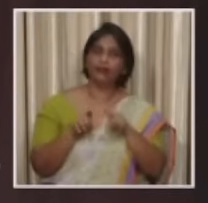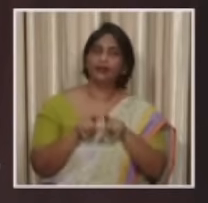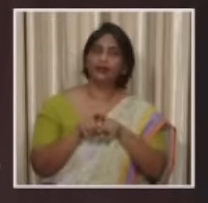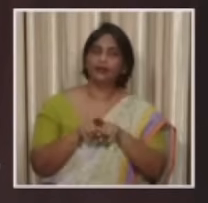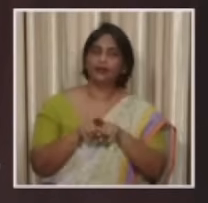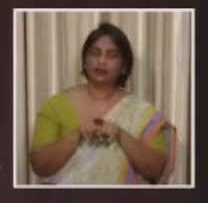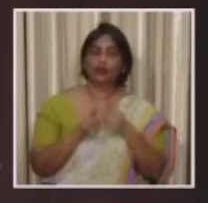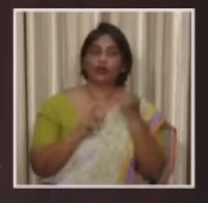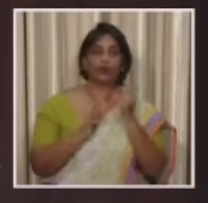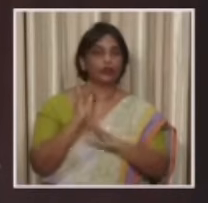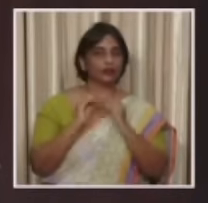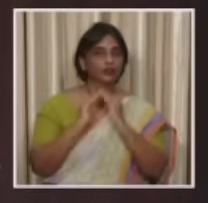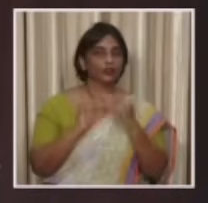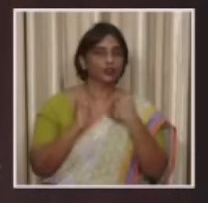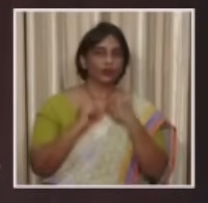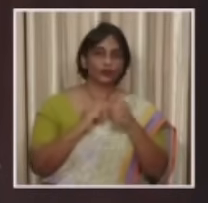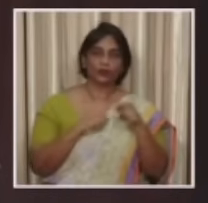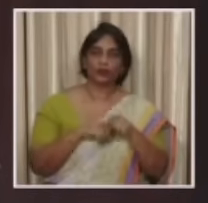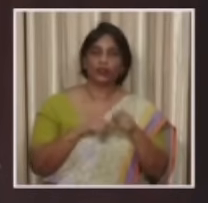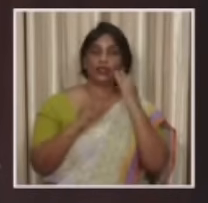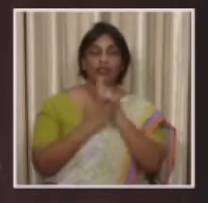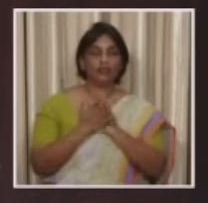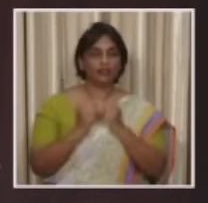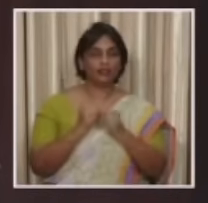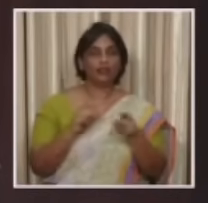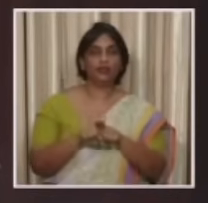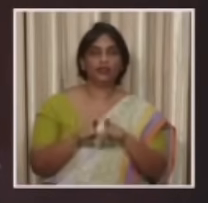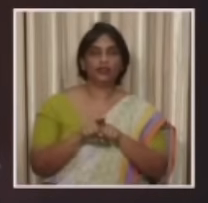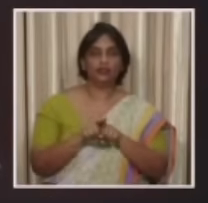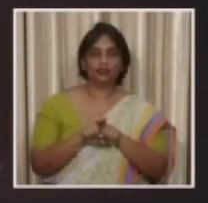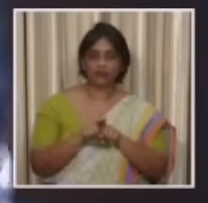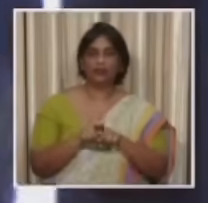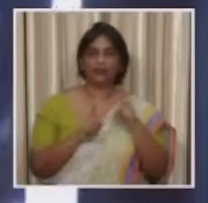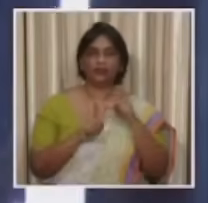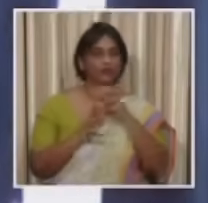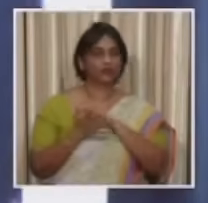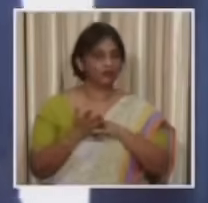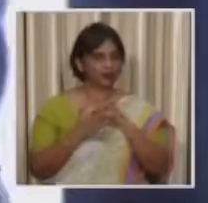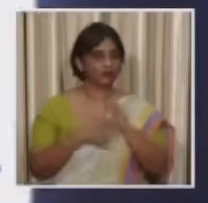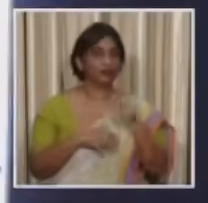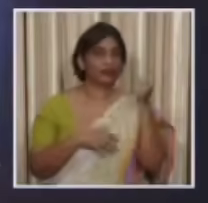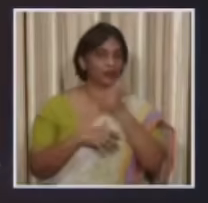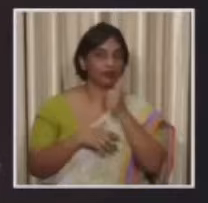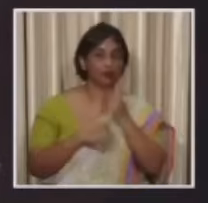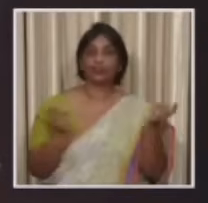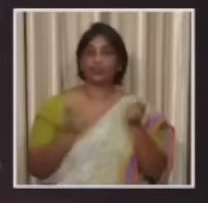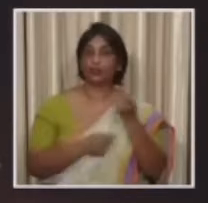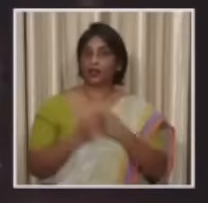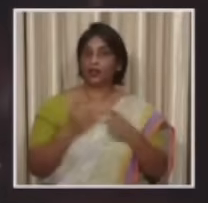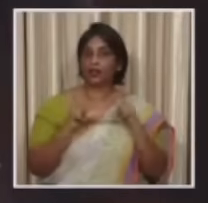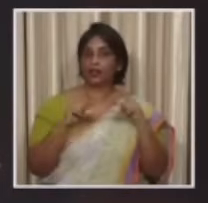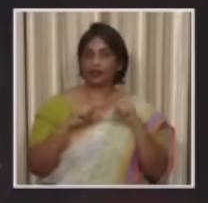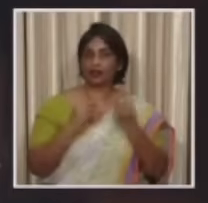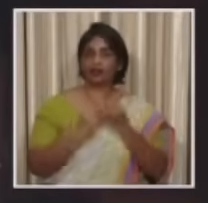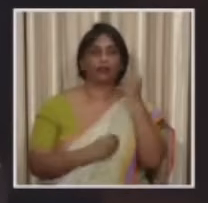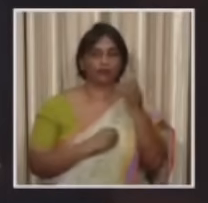විසින්. ඒකේ දාලා තියෙනවා එක එක දිස්ත්‍රික්කවලට පළාත්වලට මත්පැන් සිල්ලර විකිණීමේ බලපත්‍ර සංඛ්‍යාව